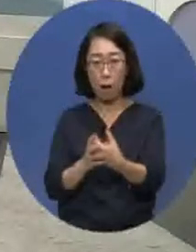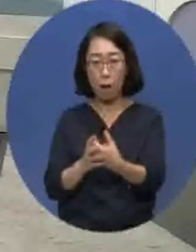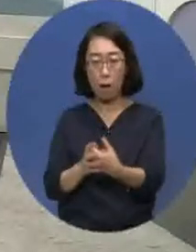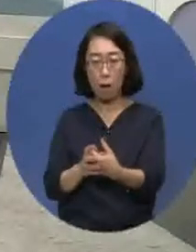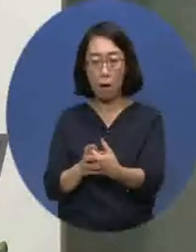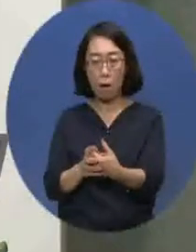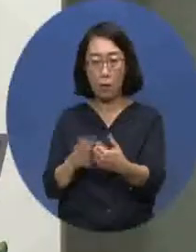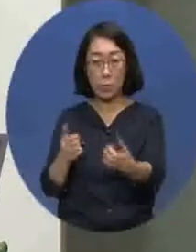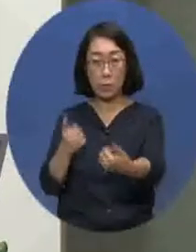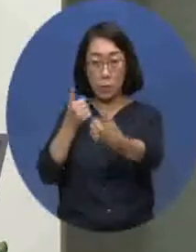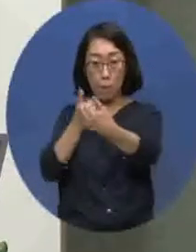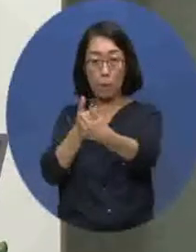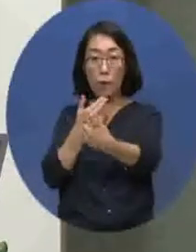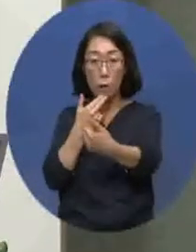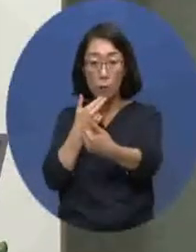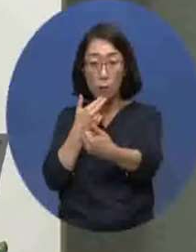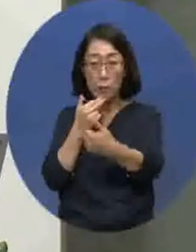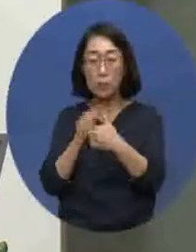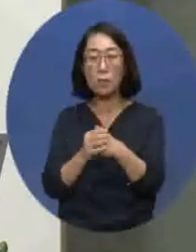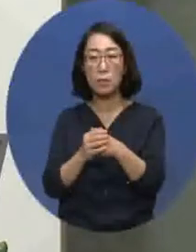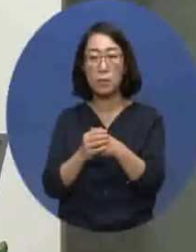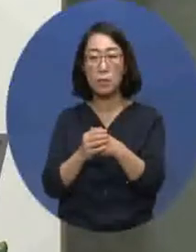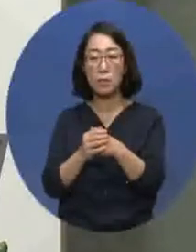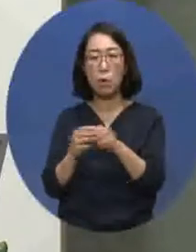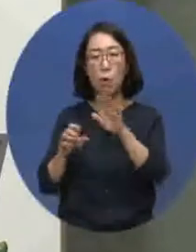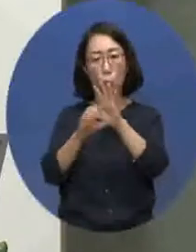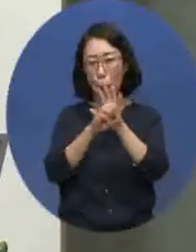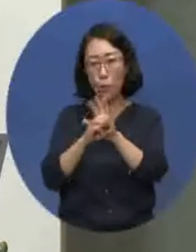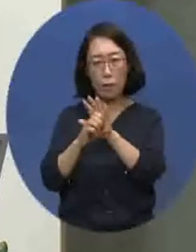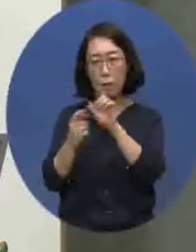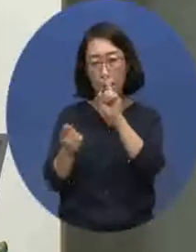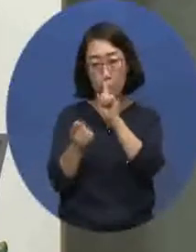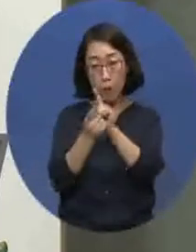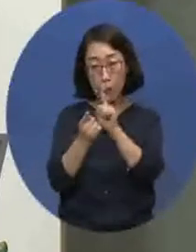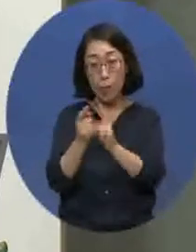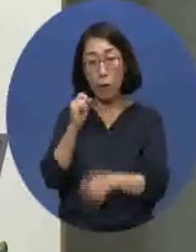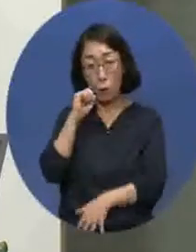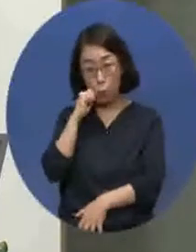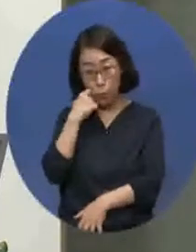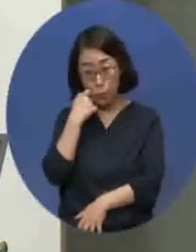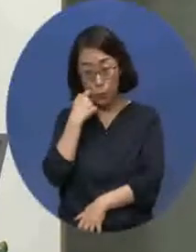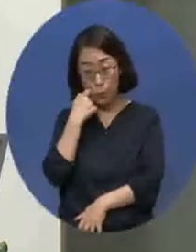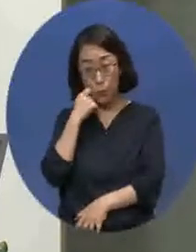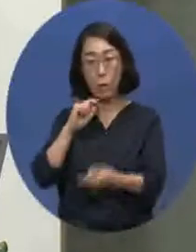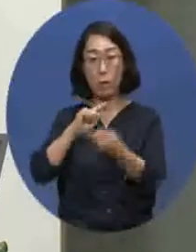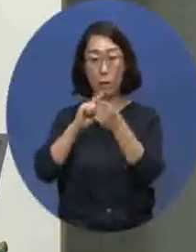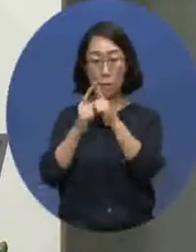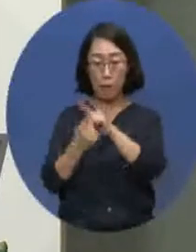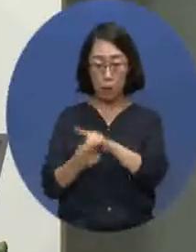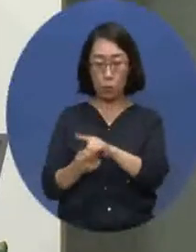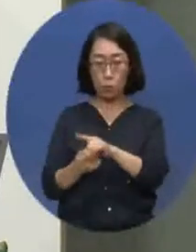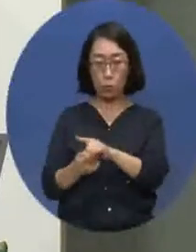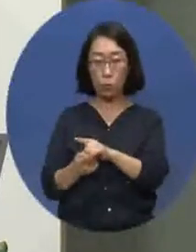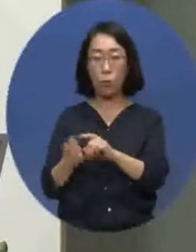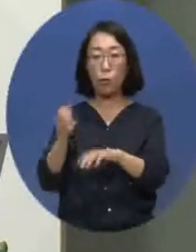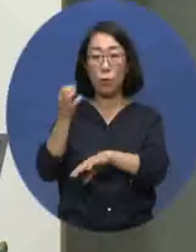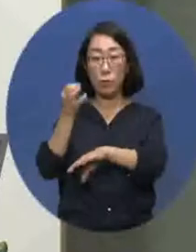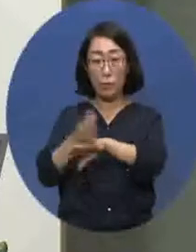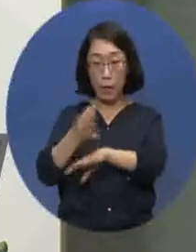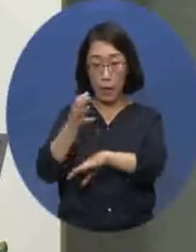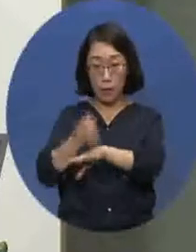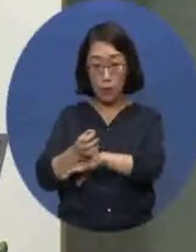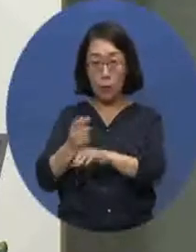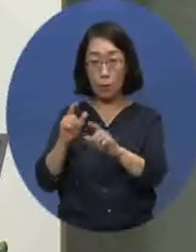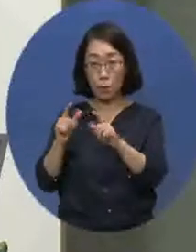시대 코로나 때문에 어렵죠 이럴때 에 저희가 구입하고자 하는 각종